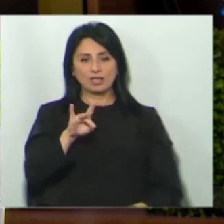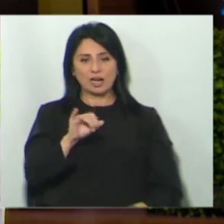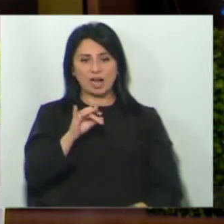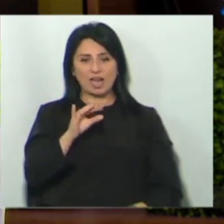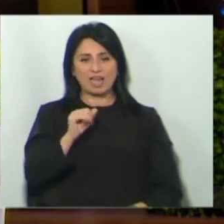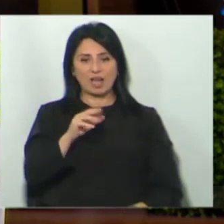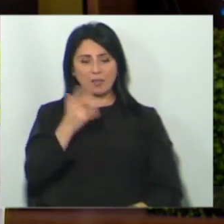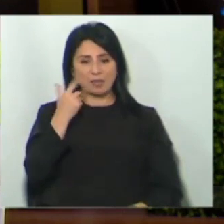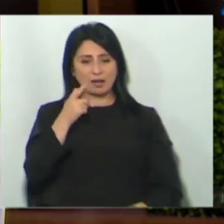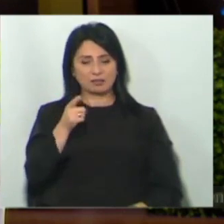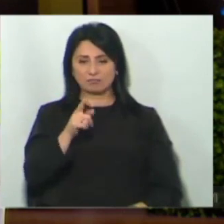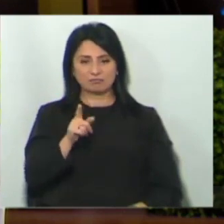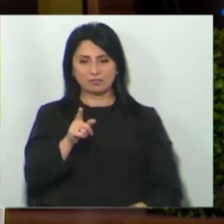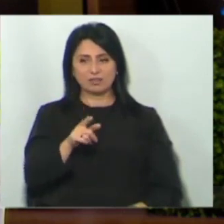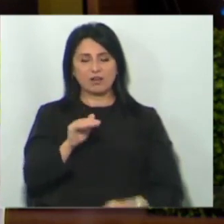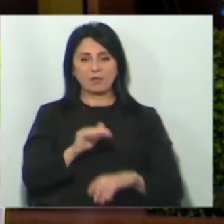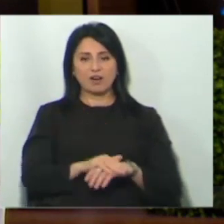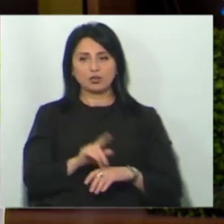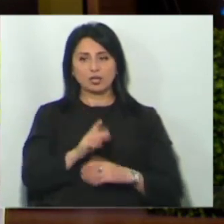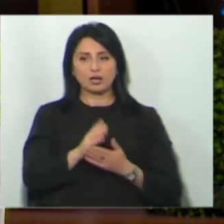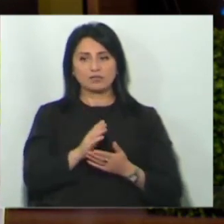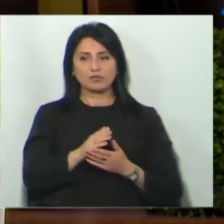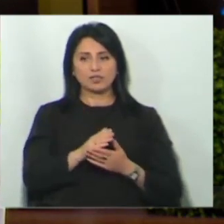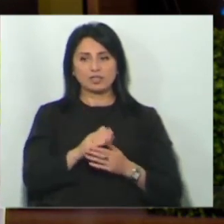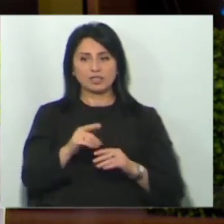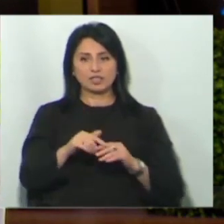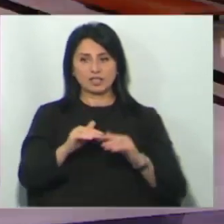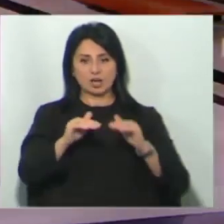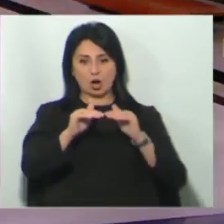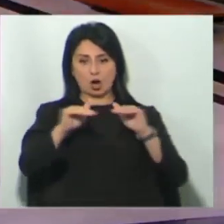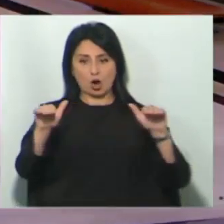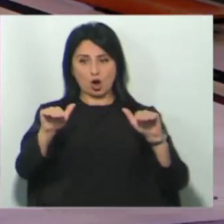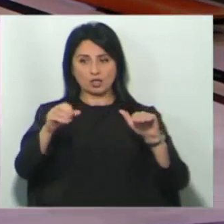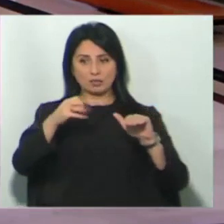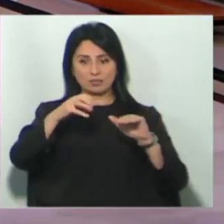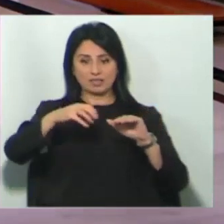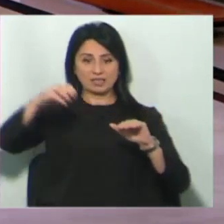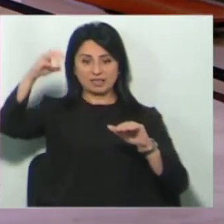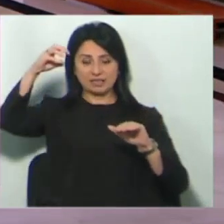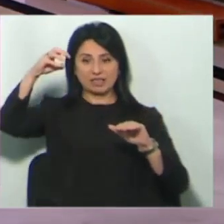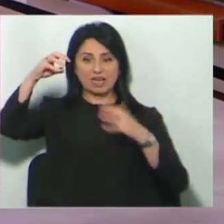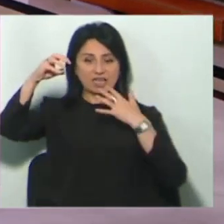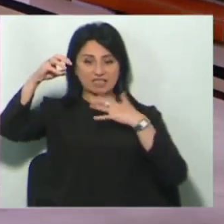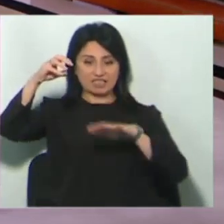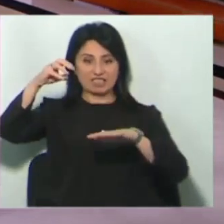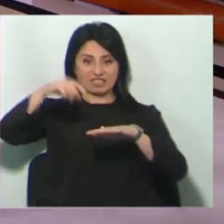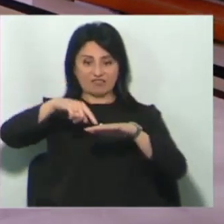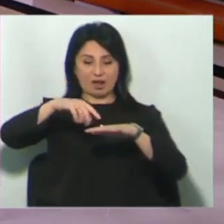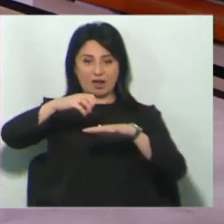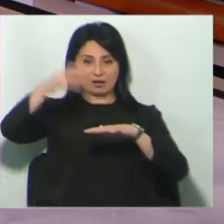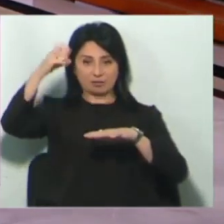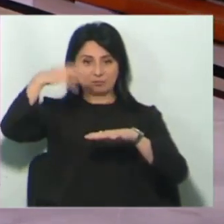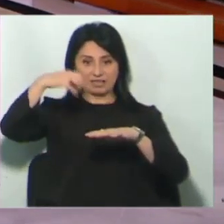განმაპირობებელი ფაქტორი და მაქსიმალური ფაქტორები, ეს არის ჰორიზონტიდან მზის სიმაღლე, ზღვის დონიდან მზის